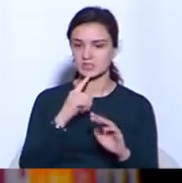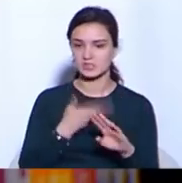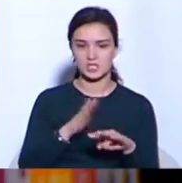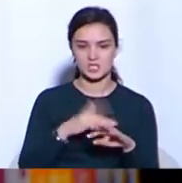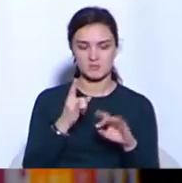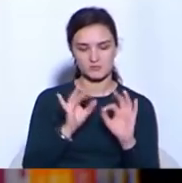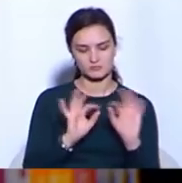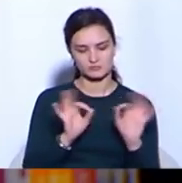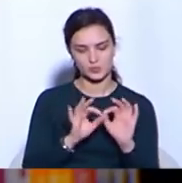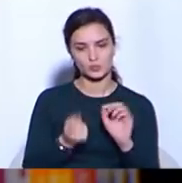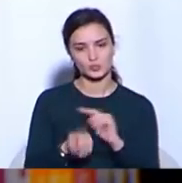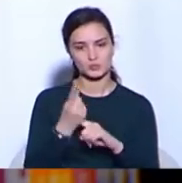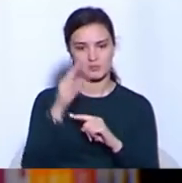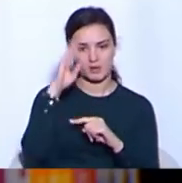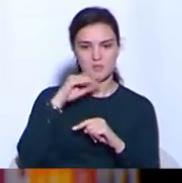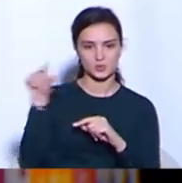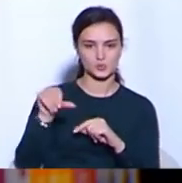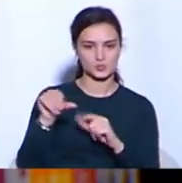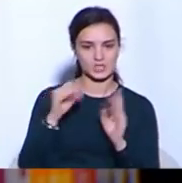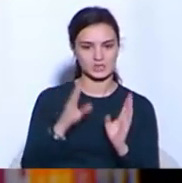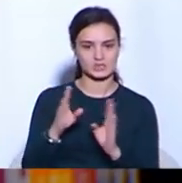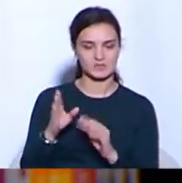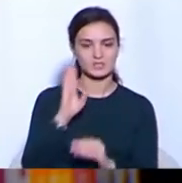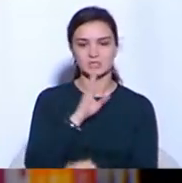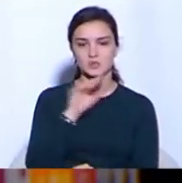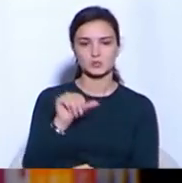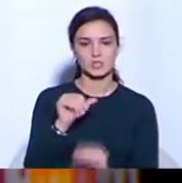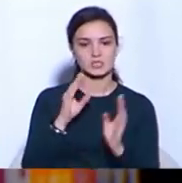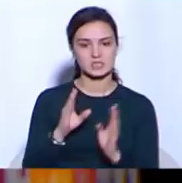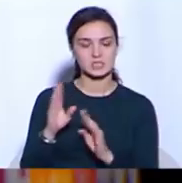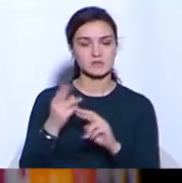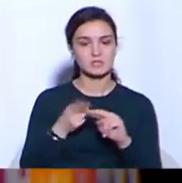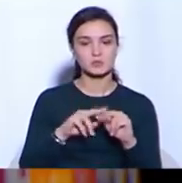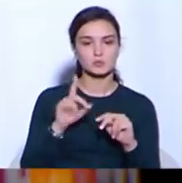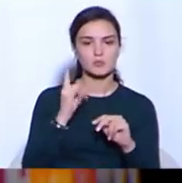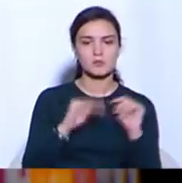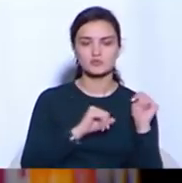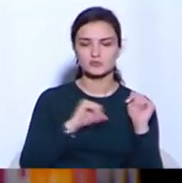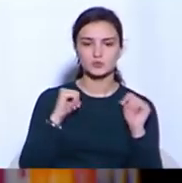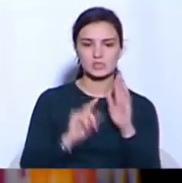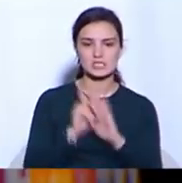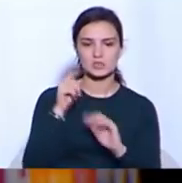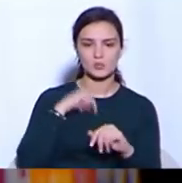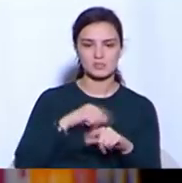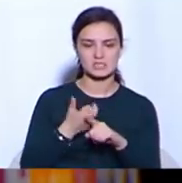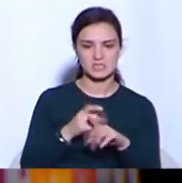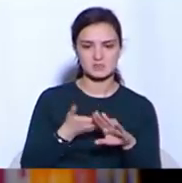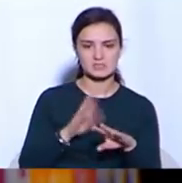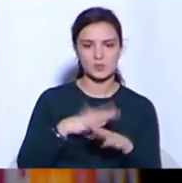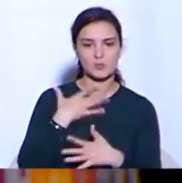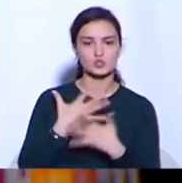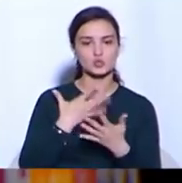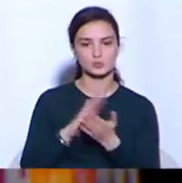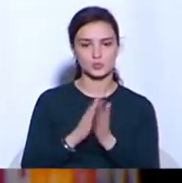ძნელია შემდეგ დაუმტკიცოთ, რომ თურმე მამაც ცუდად იქცევა, თურმე დედაც ცუდად იქცევა, იმიტომ რომ ბავშვს ამ შემთხვევაში ეწყება ძალიან მძიმე